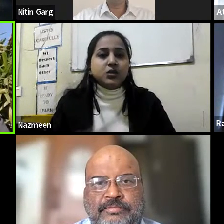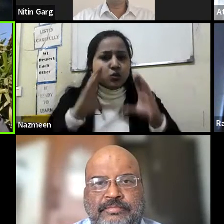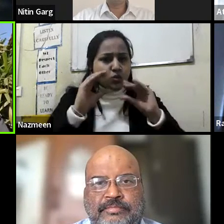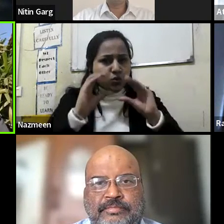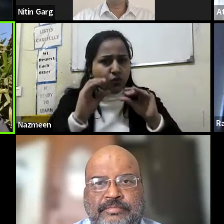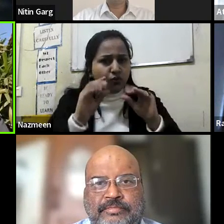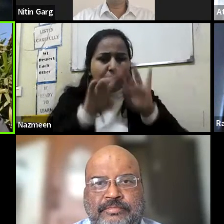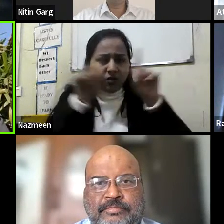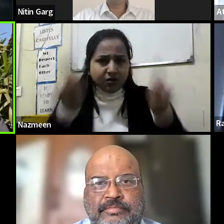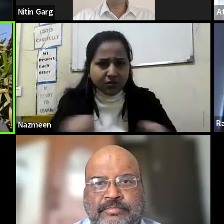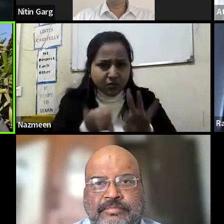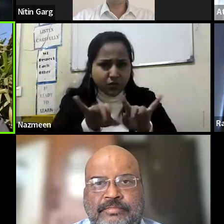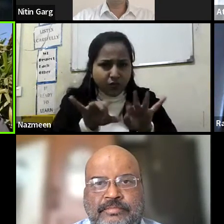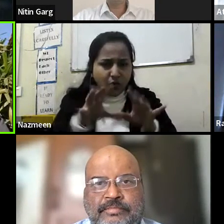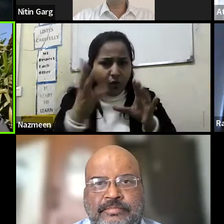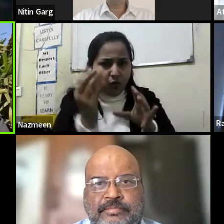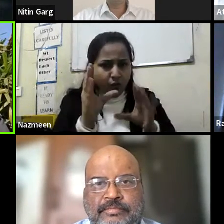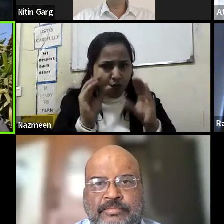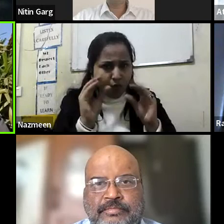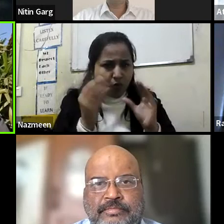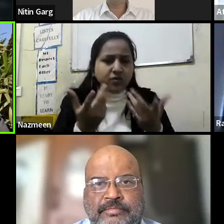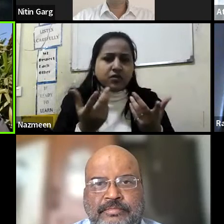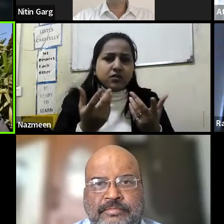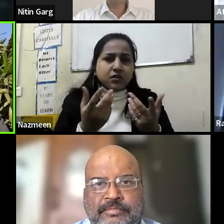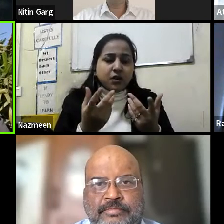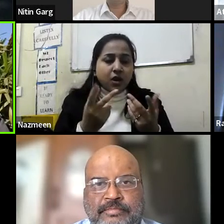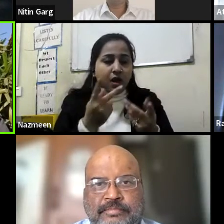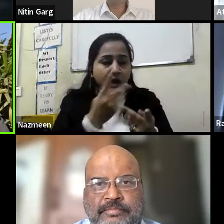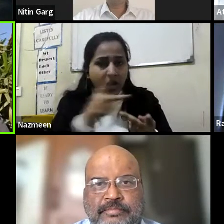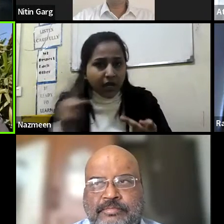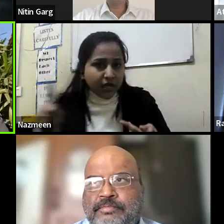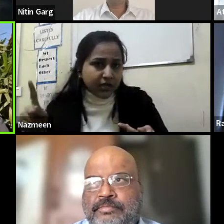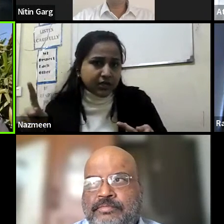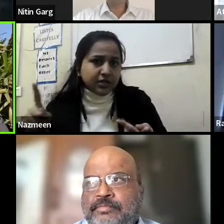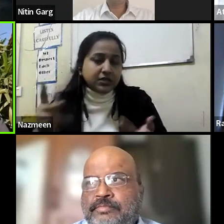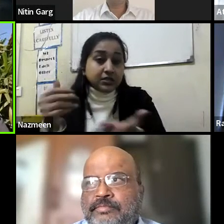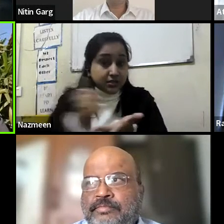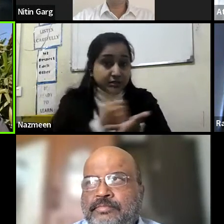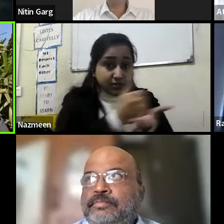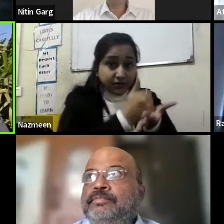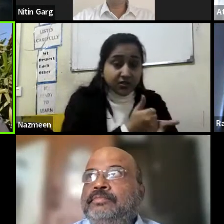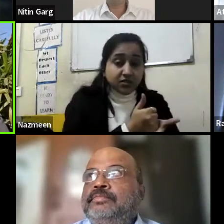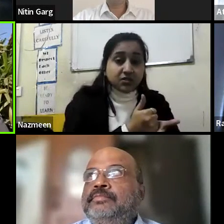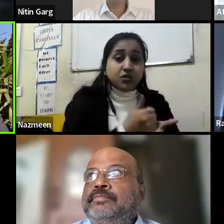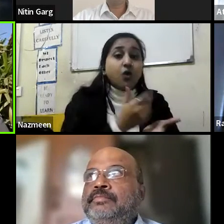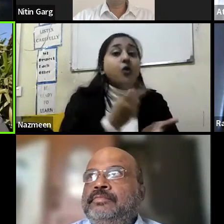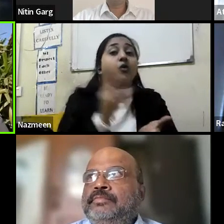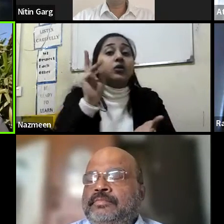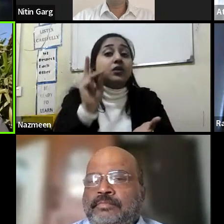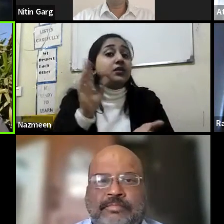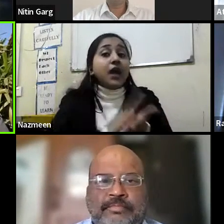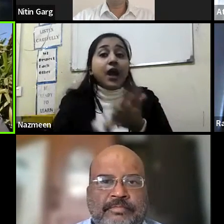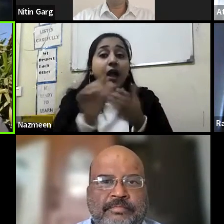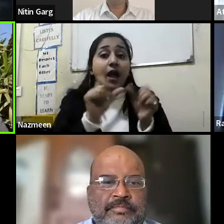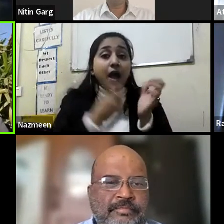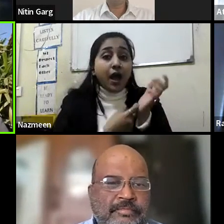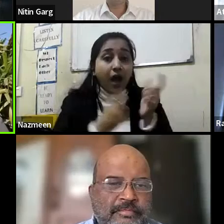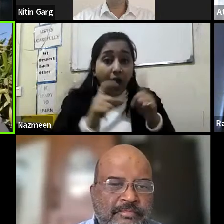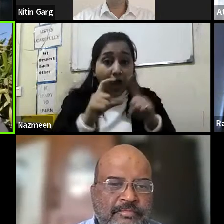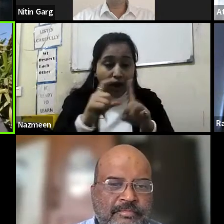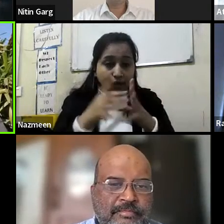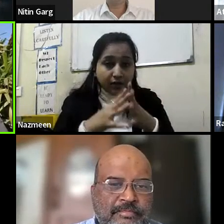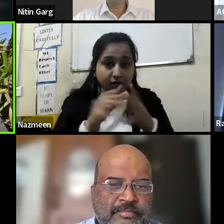चाहिए. Hardware चाहिए, software चाहिए, services चाहिए. तीनों चीजें, all three of them, Team Computers will be very,